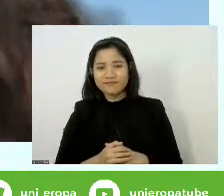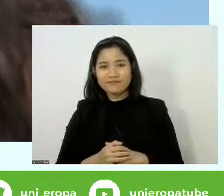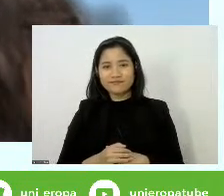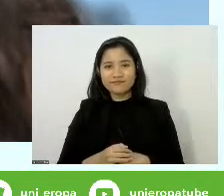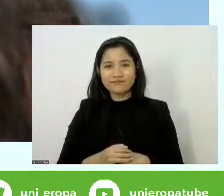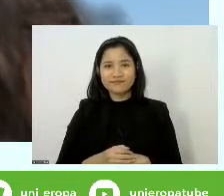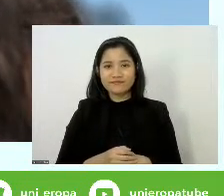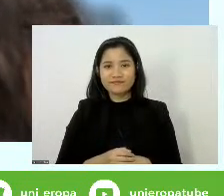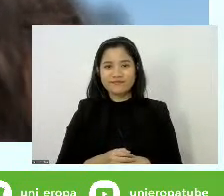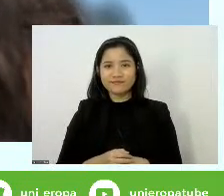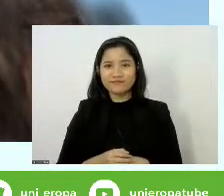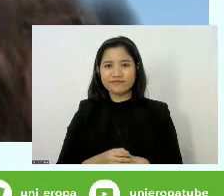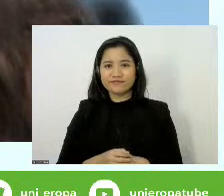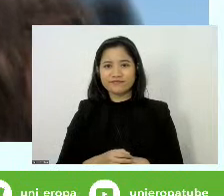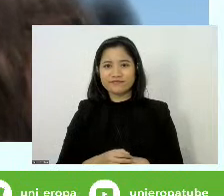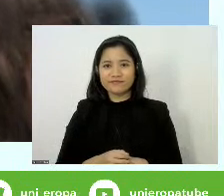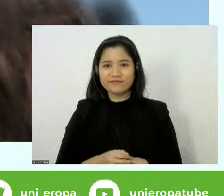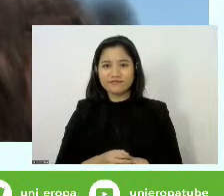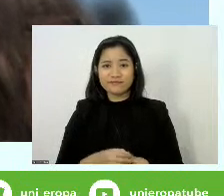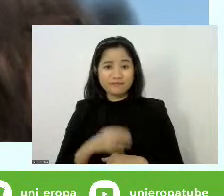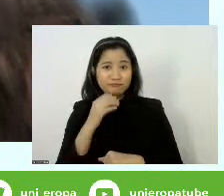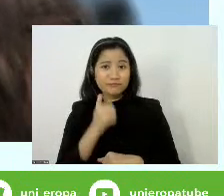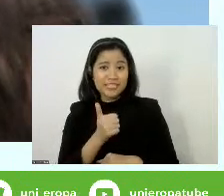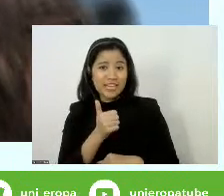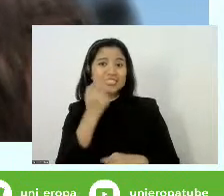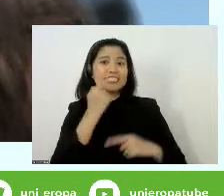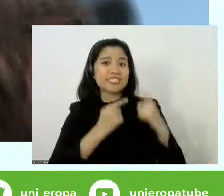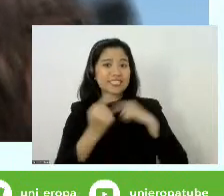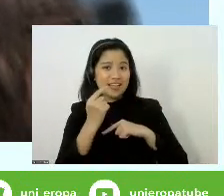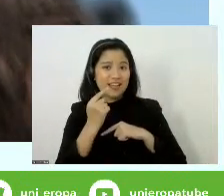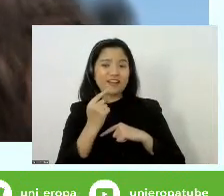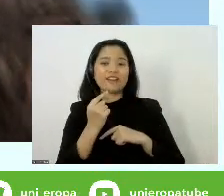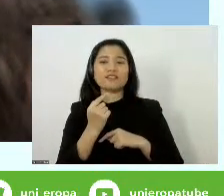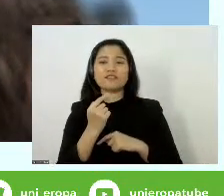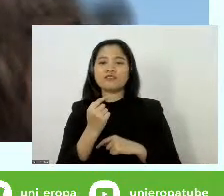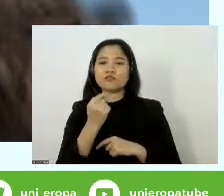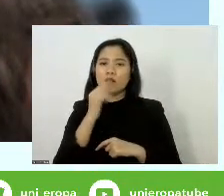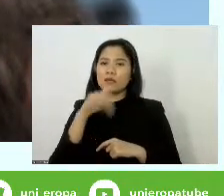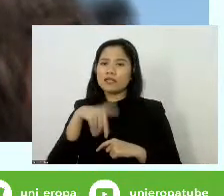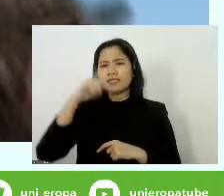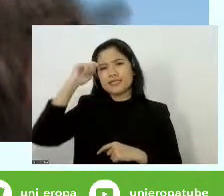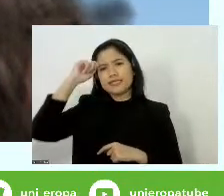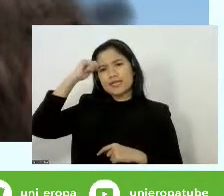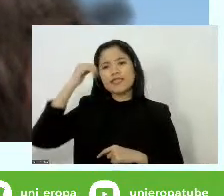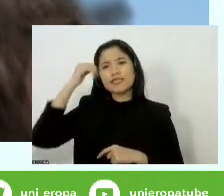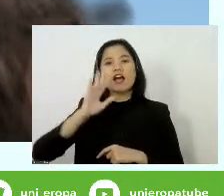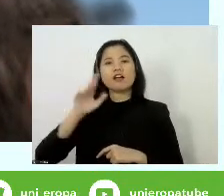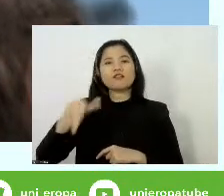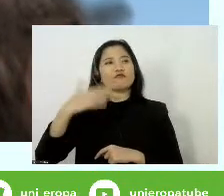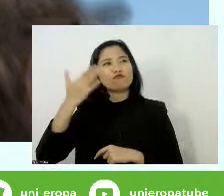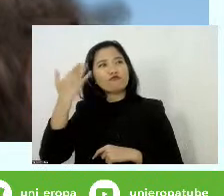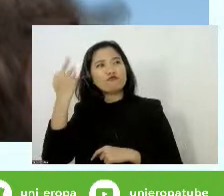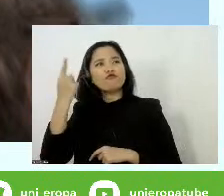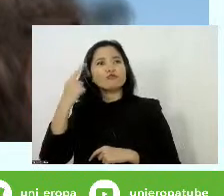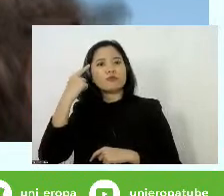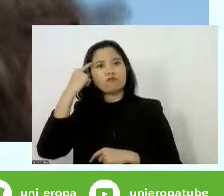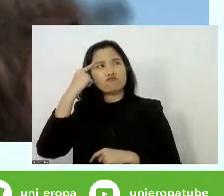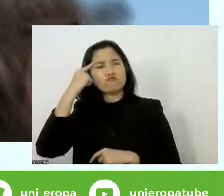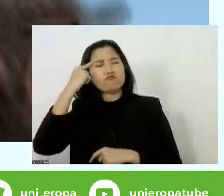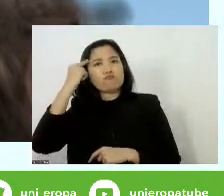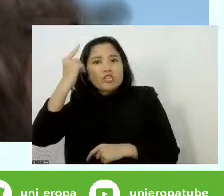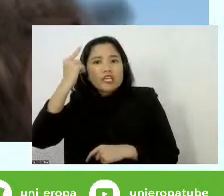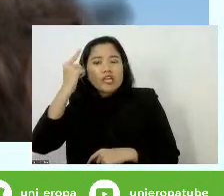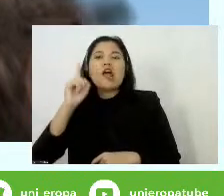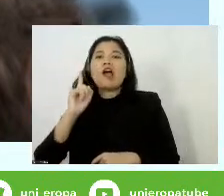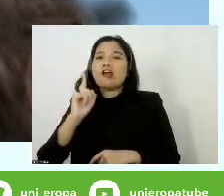nah boleh dong di share kita nih kira masih inget gak momen itu seperti apa waktu akhirnya ketrigger ah